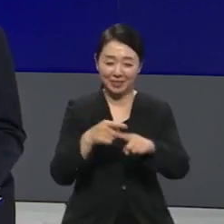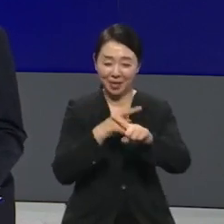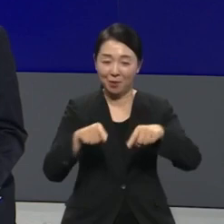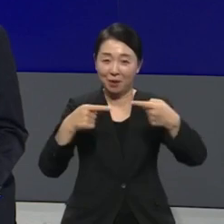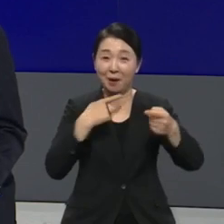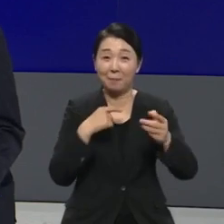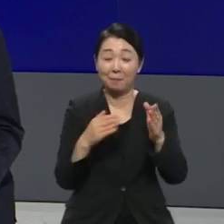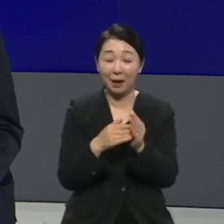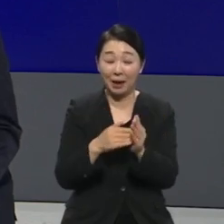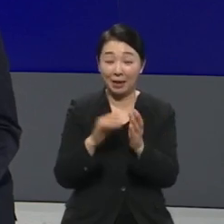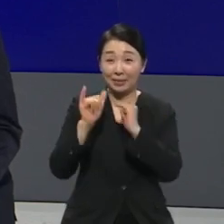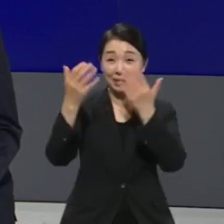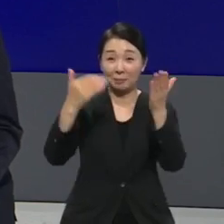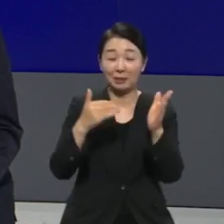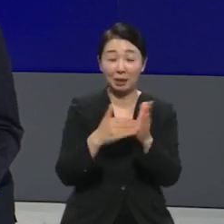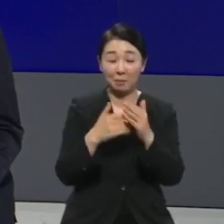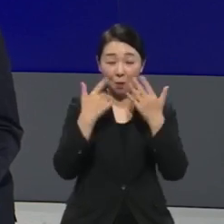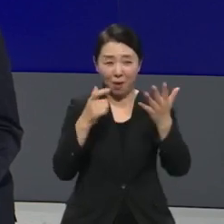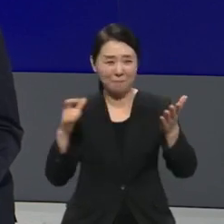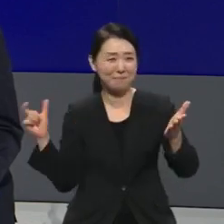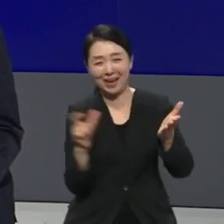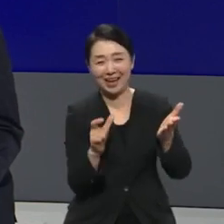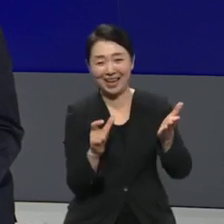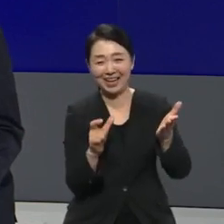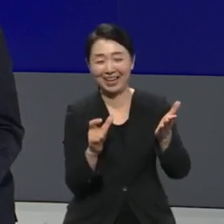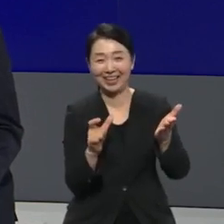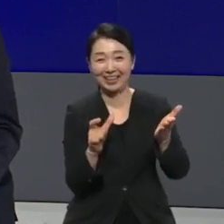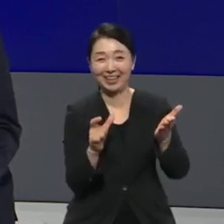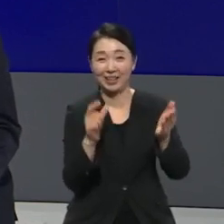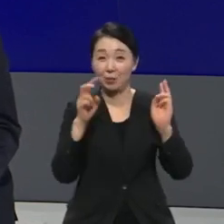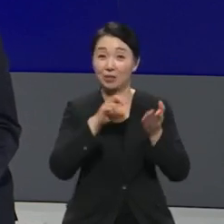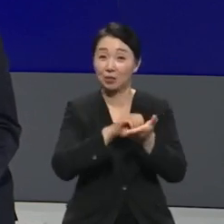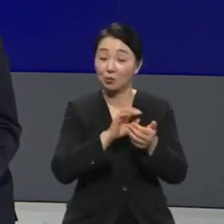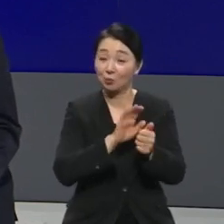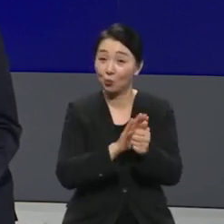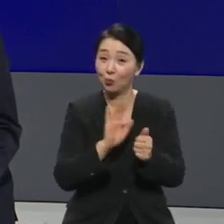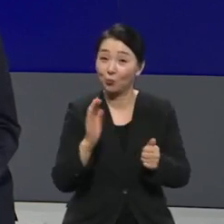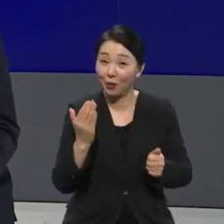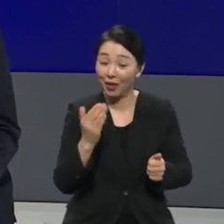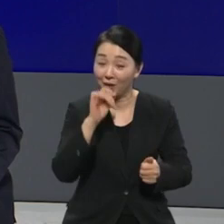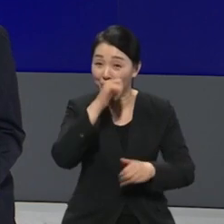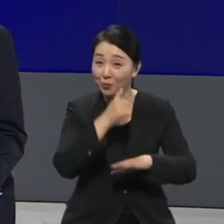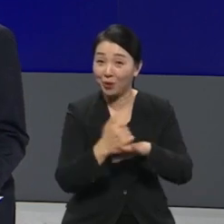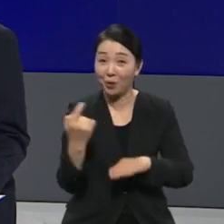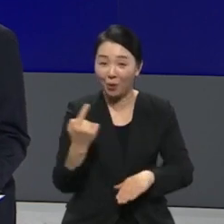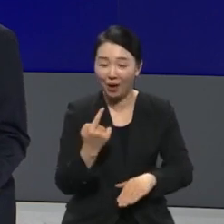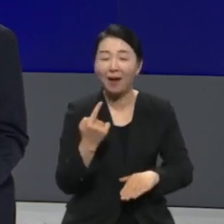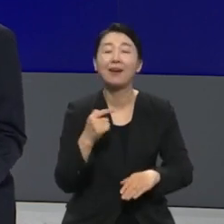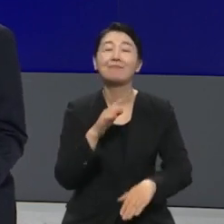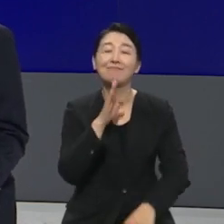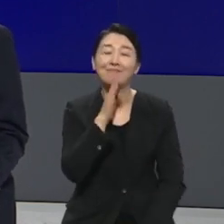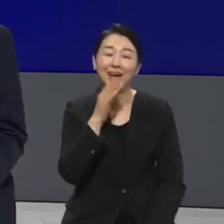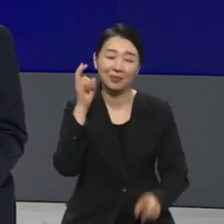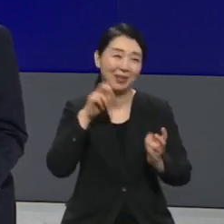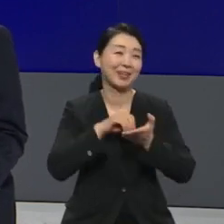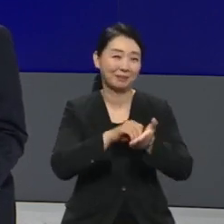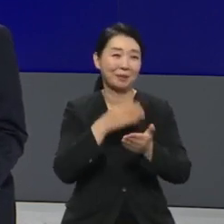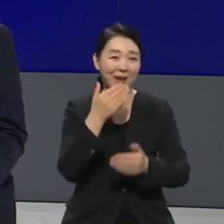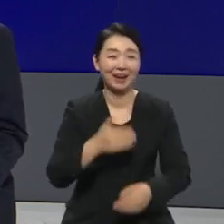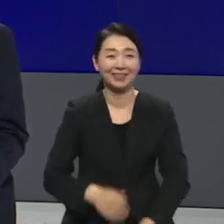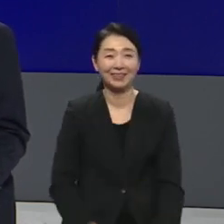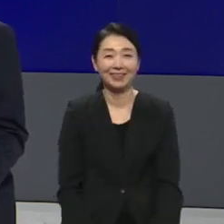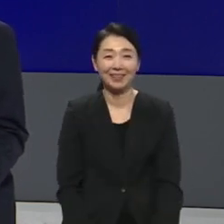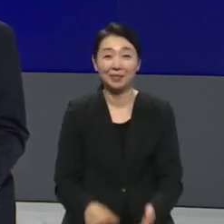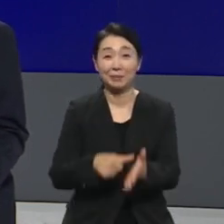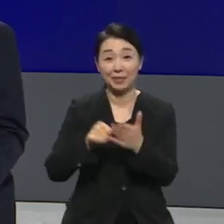수상을 하면서 영혼이 박제가 돼 버렸습니다. 아, 그 취업에 도움 되고 결과적으로는 좋은 결과. 그렇죠. 입사를 네. 하게 되긴 했는데 네. 또 어쨌든